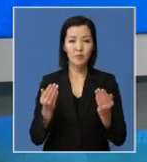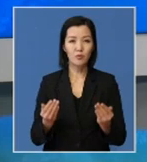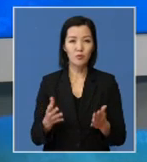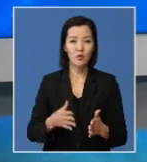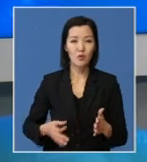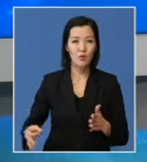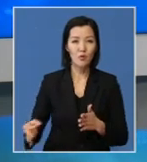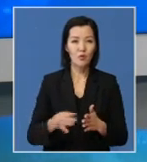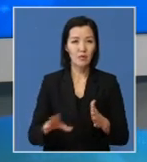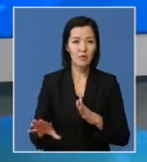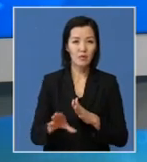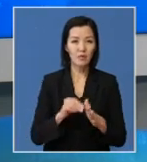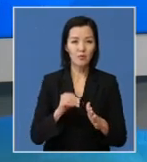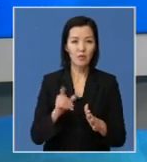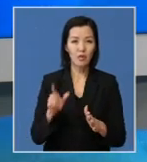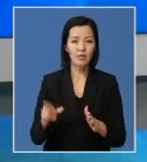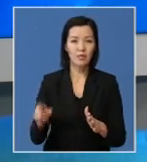Бүгін облыстық мәслихат депутаттары